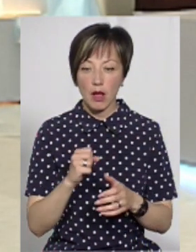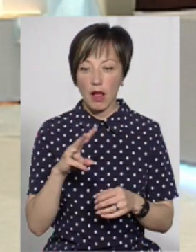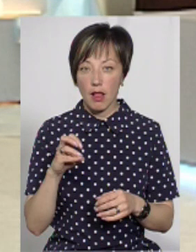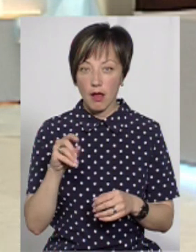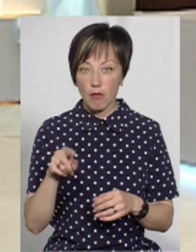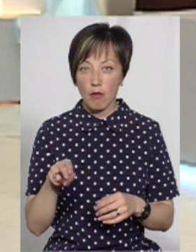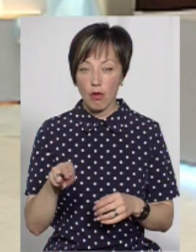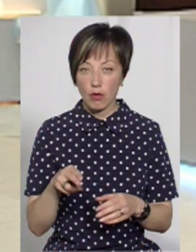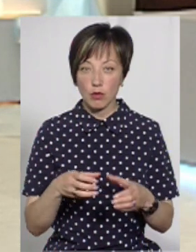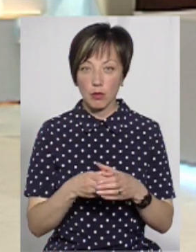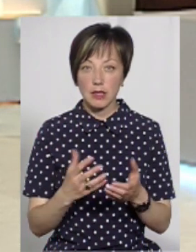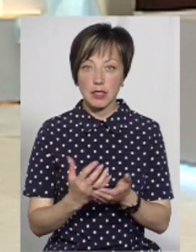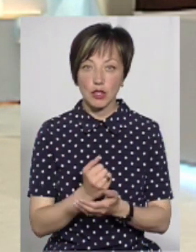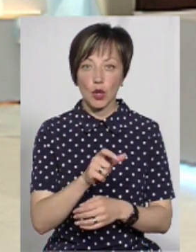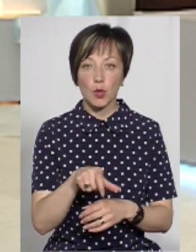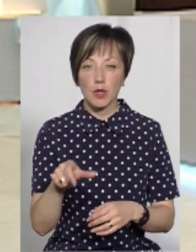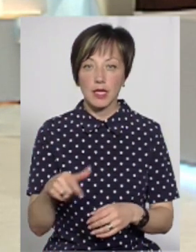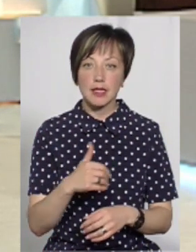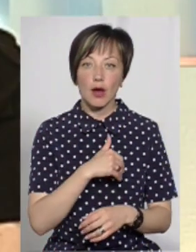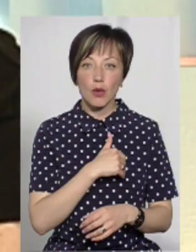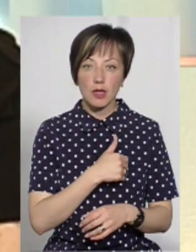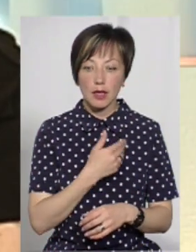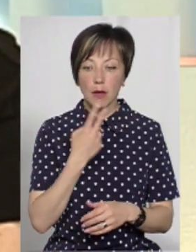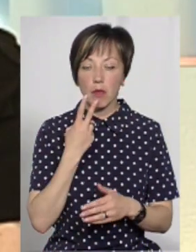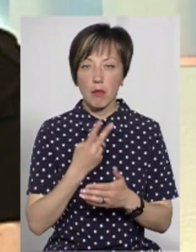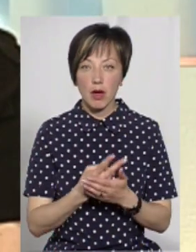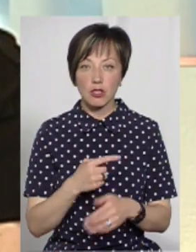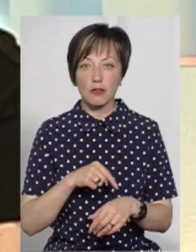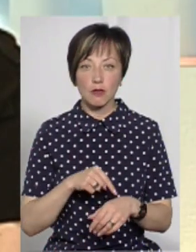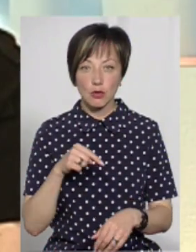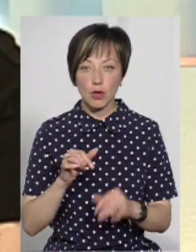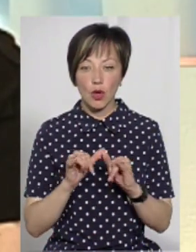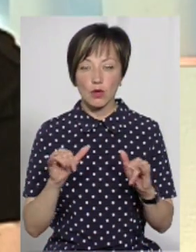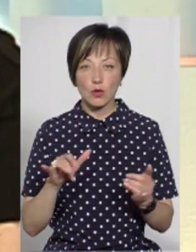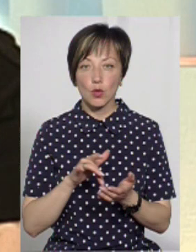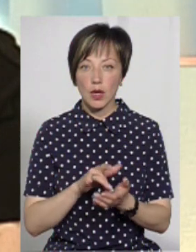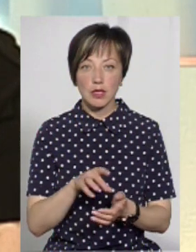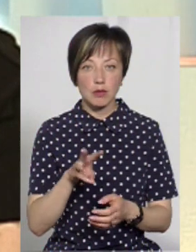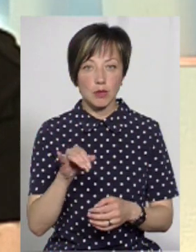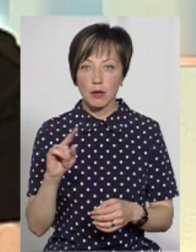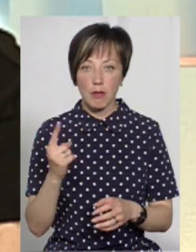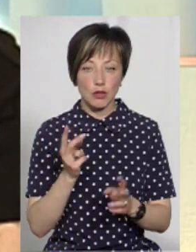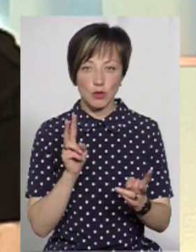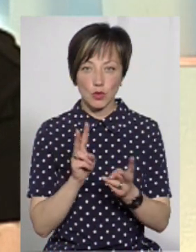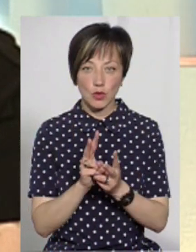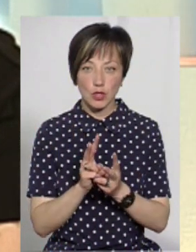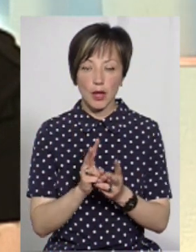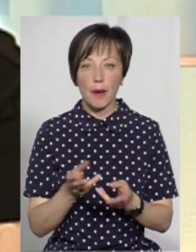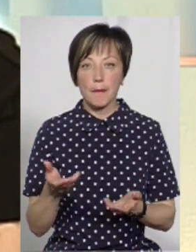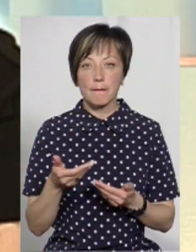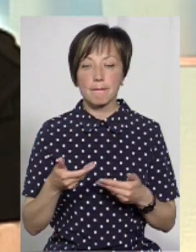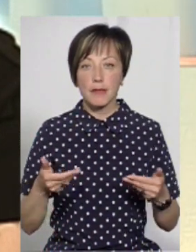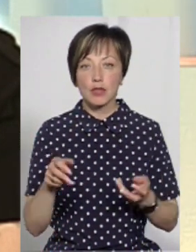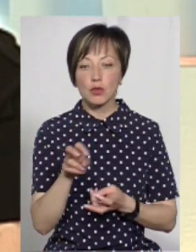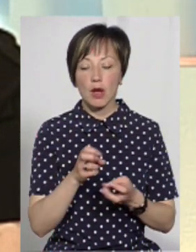і в Полонській громаді ми знайшли тих людей, які захотіли, які побачили, які відчули розвиток туризму не з самої першої зустрічі. Ми